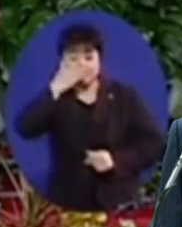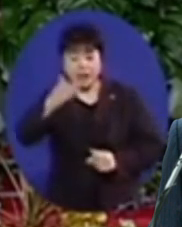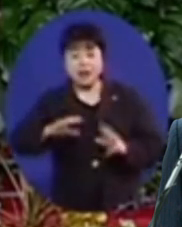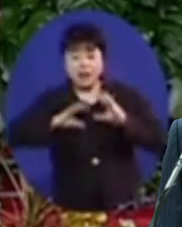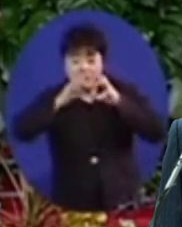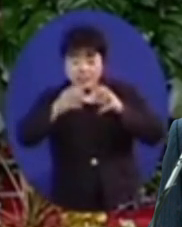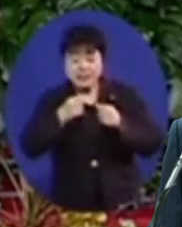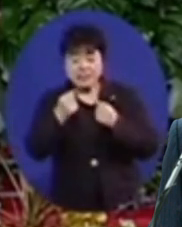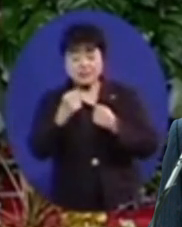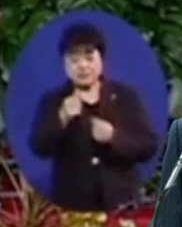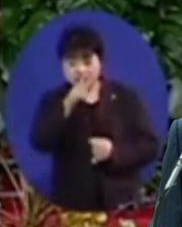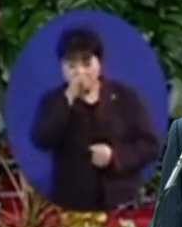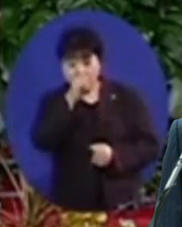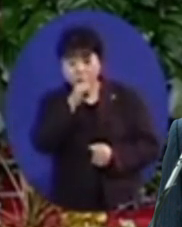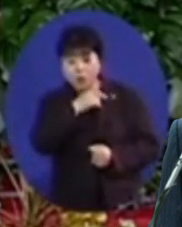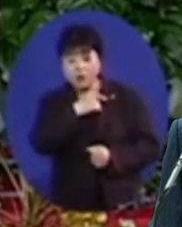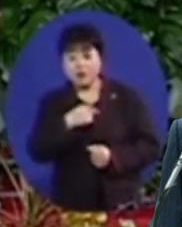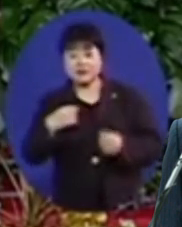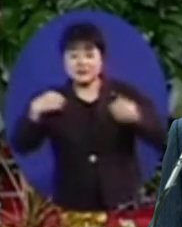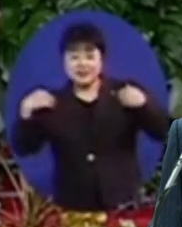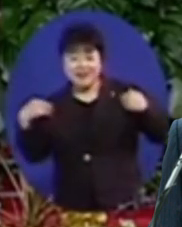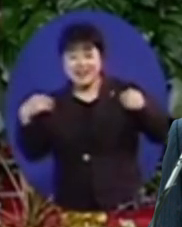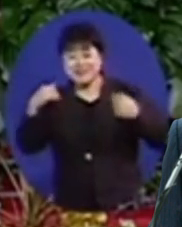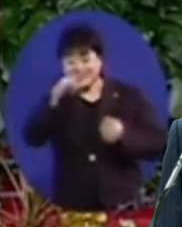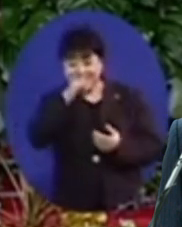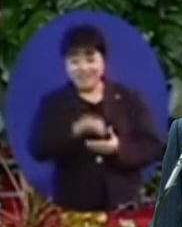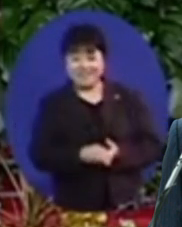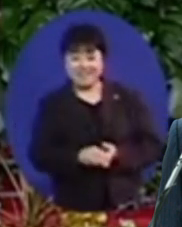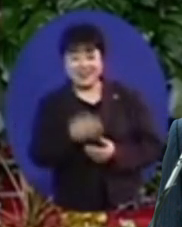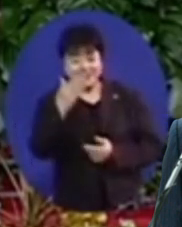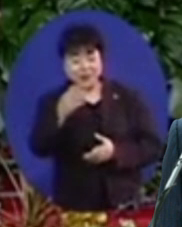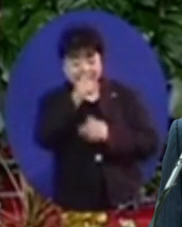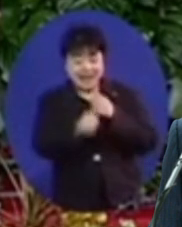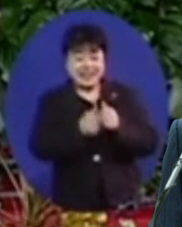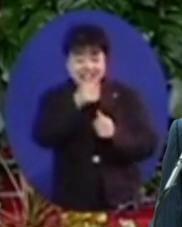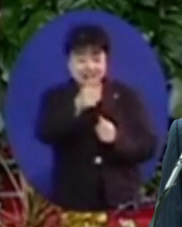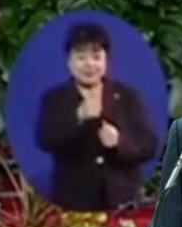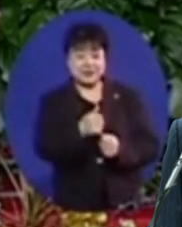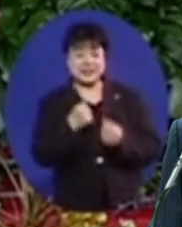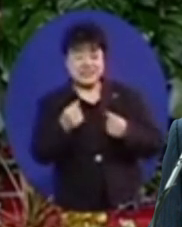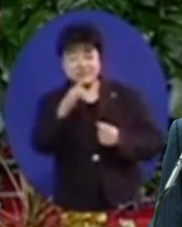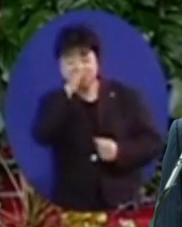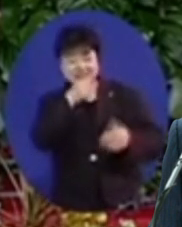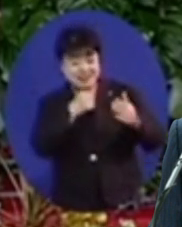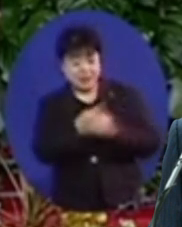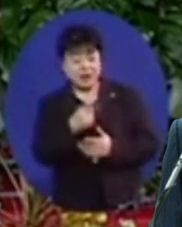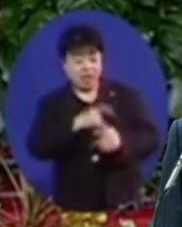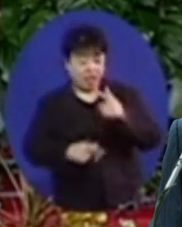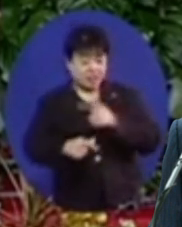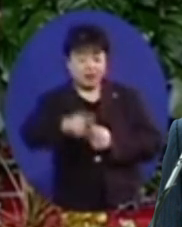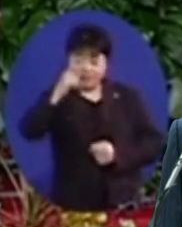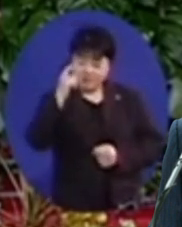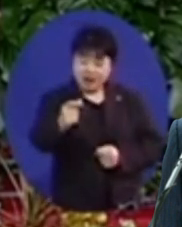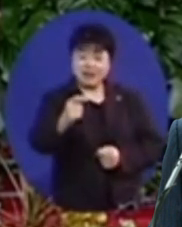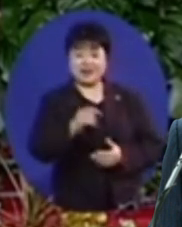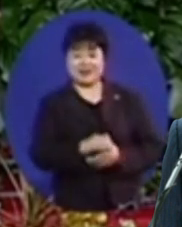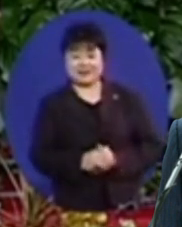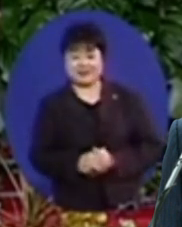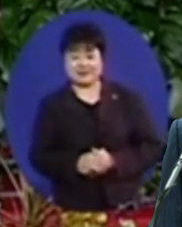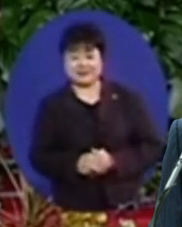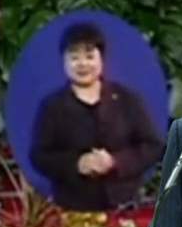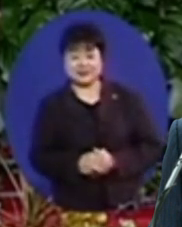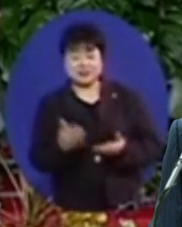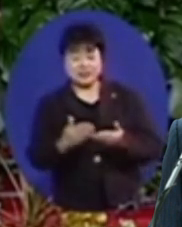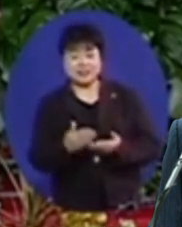세상에 빽이 있어도 큰 어깨에 힘을 주는데 여러분은 하나님이 빽입니다. 그걸 잊지 마십시오. 어떠한